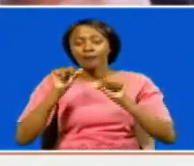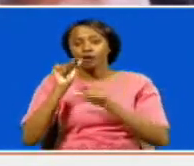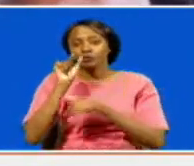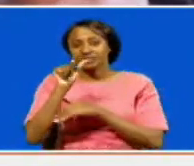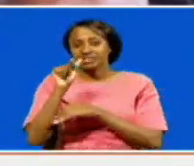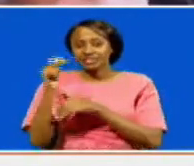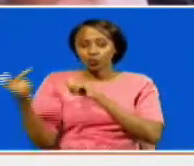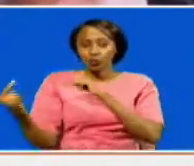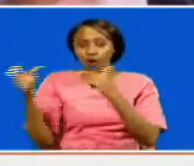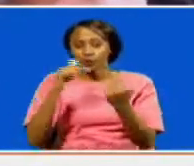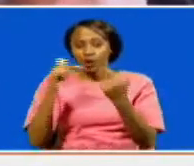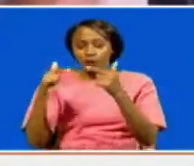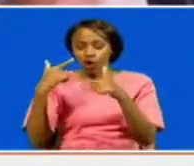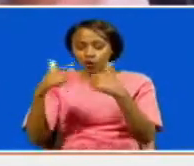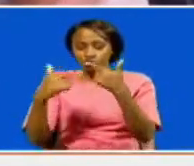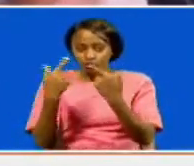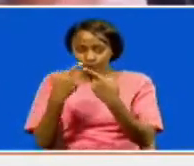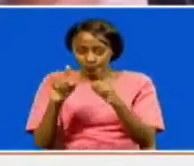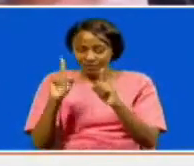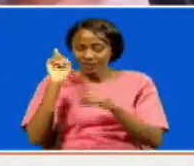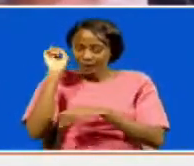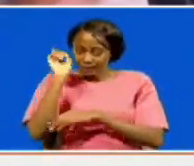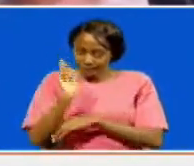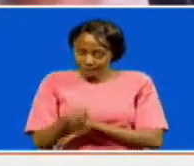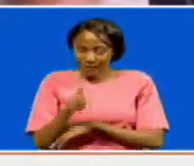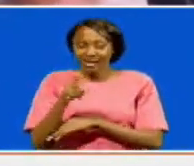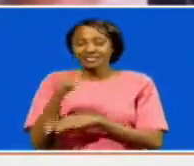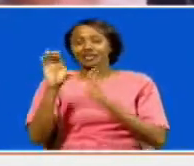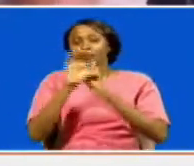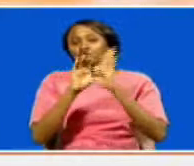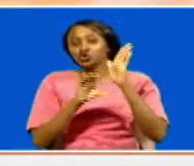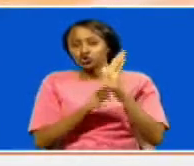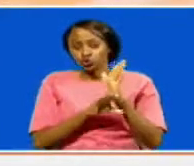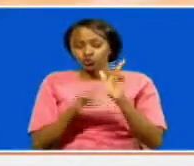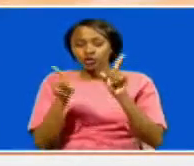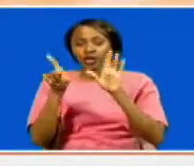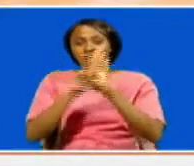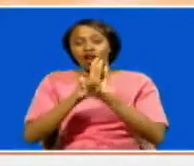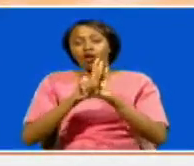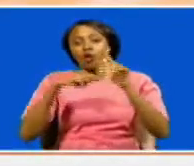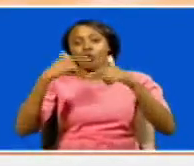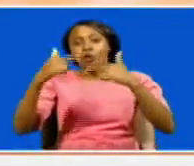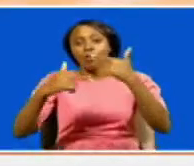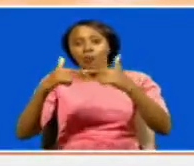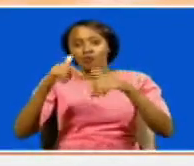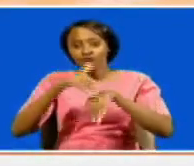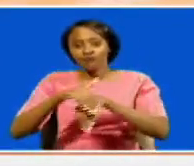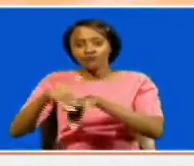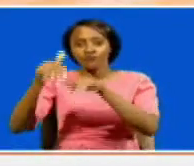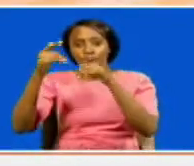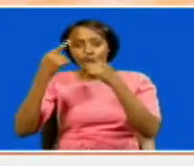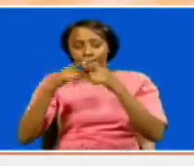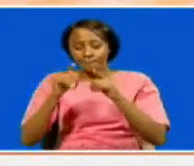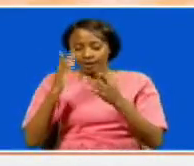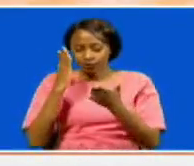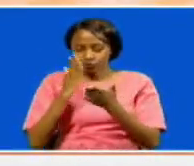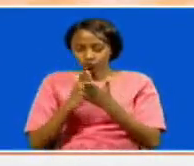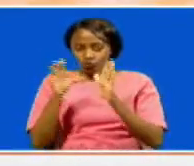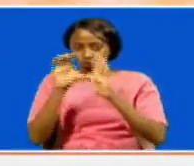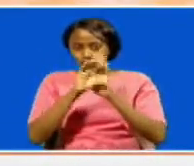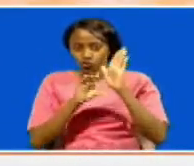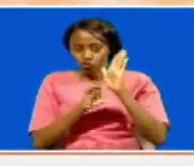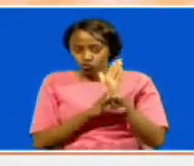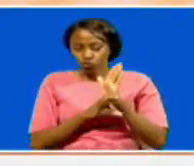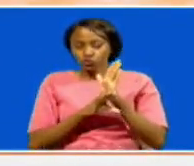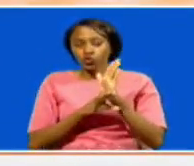Alhamisi asema lazima katiba na sheria zilizowekwa kufuatwa. It is my position that the constitution did